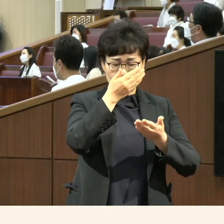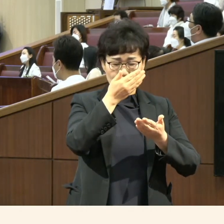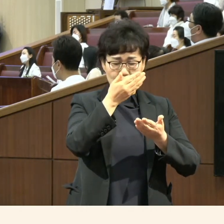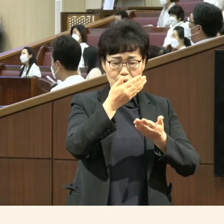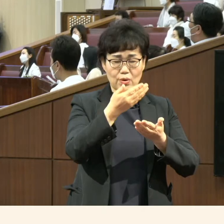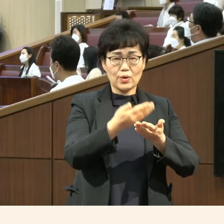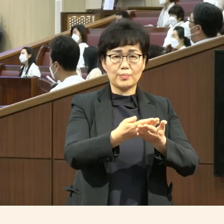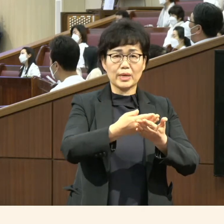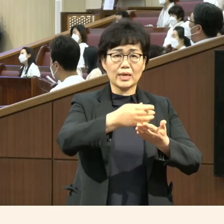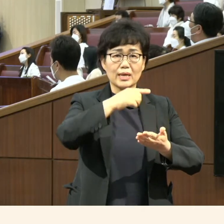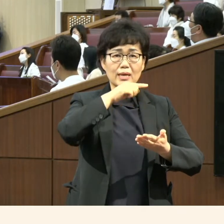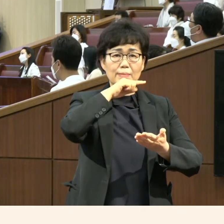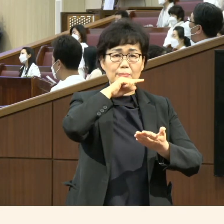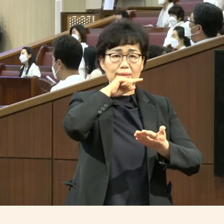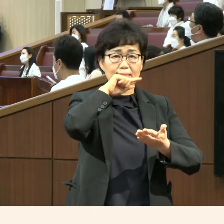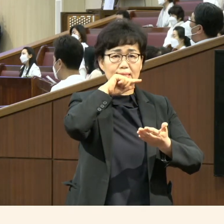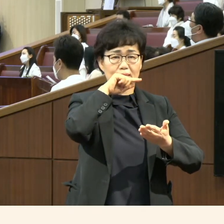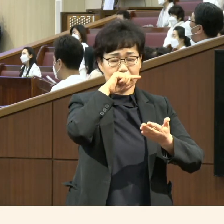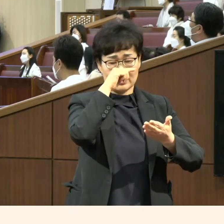보배